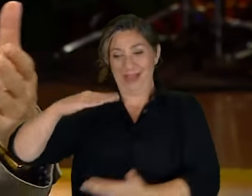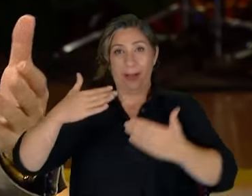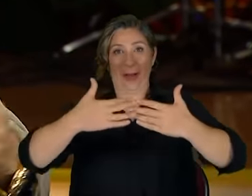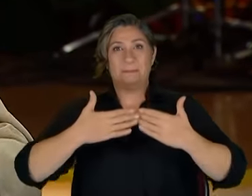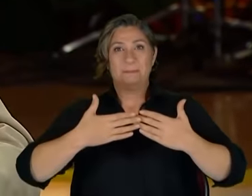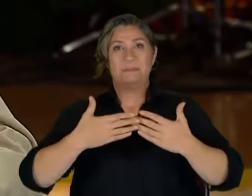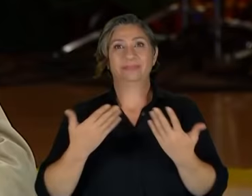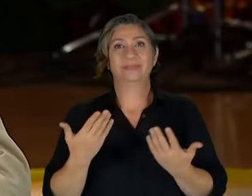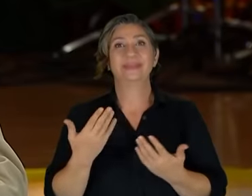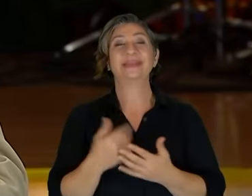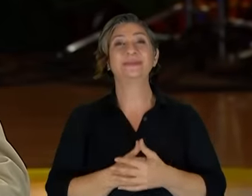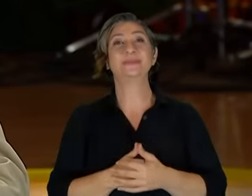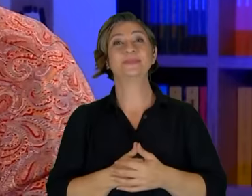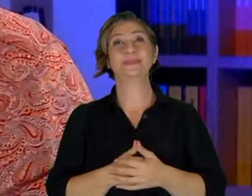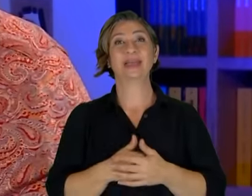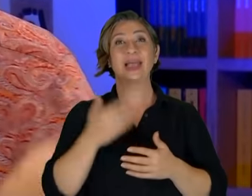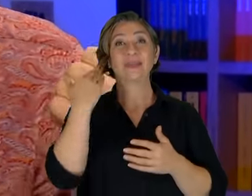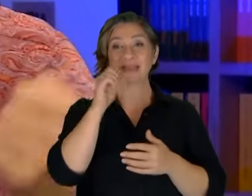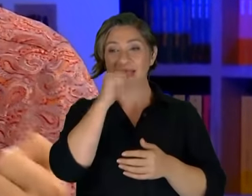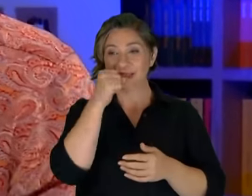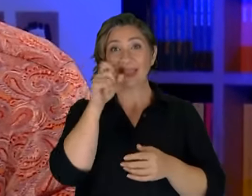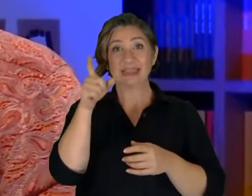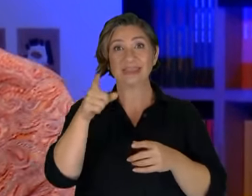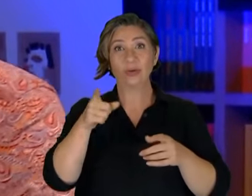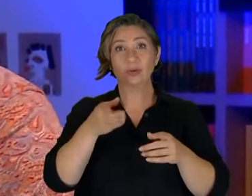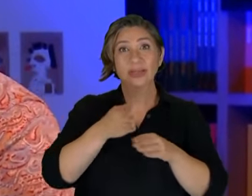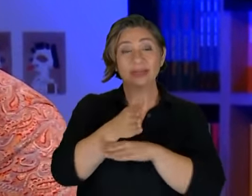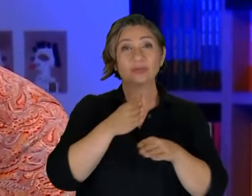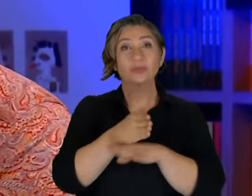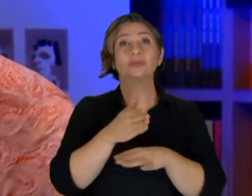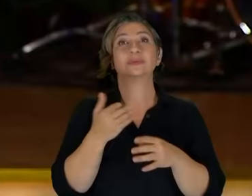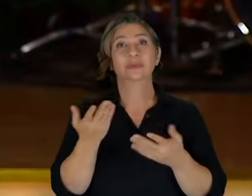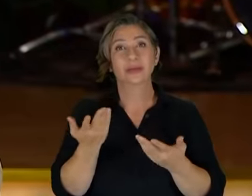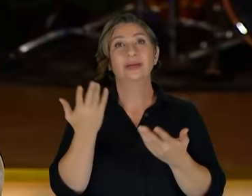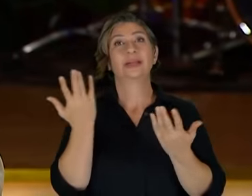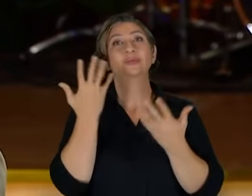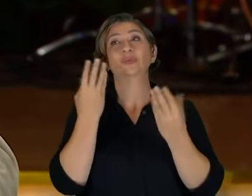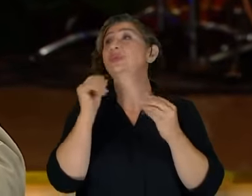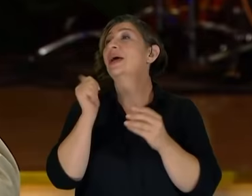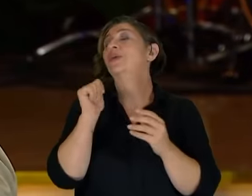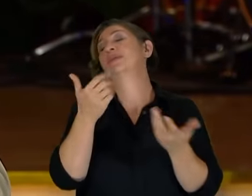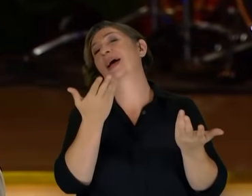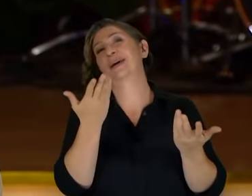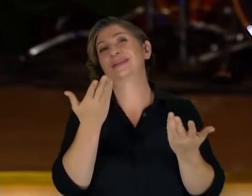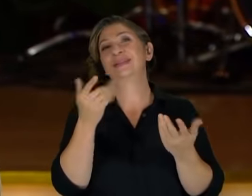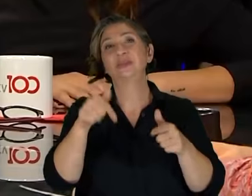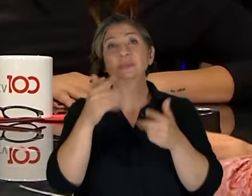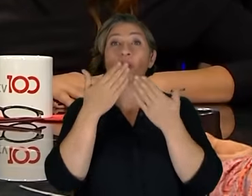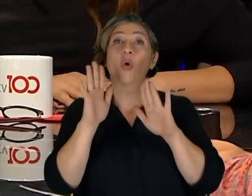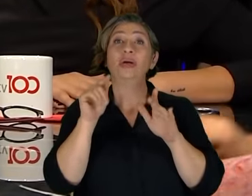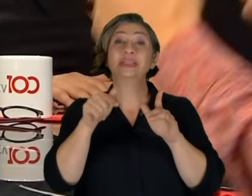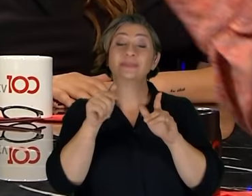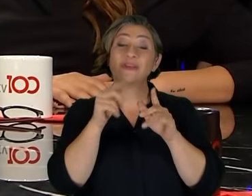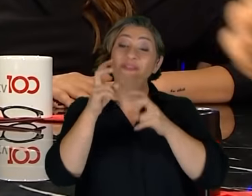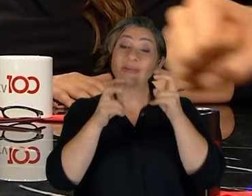kapatmak için değil mi? Eskiden bu masa tahtaydı. Sen onu kesiyordun. Ben kesiyordum. Ne günlerdi. Öyle şeyler artık yok. Şimdi